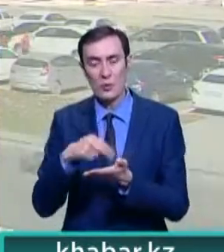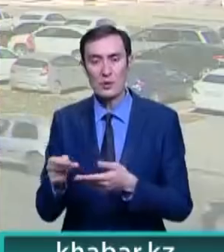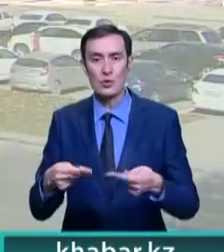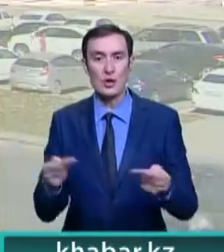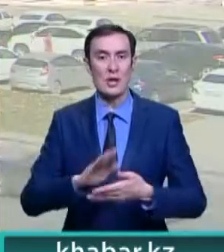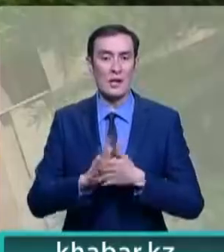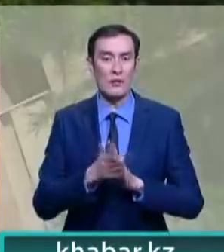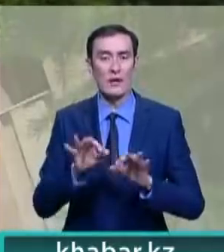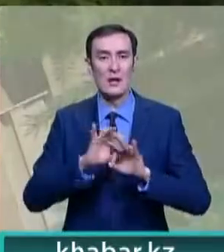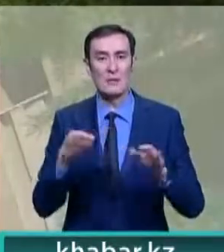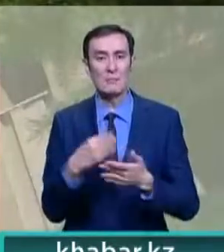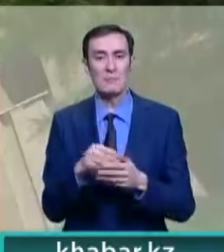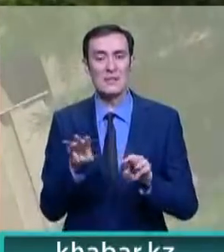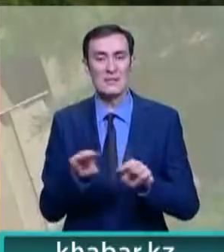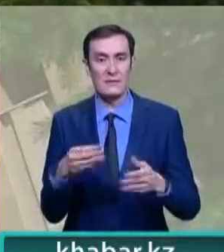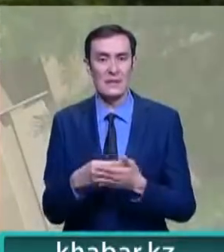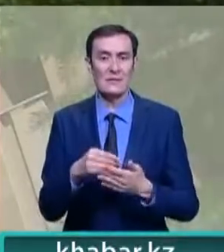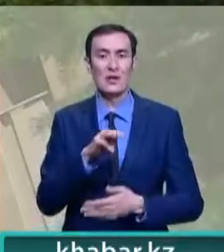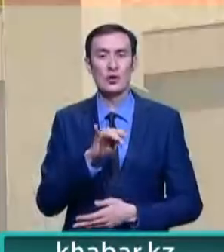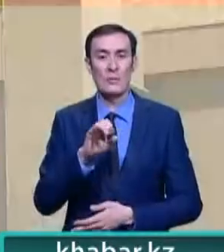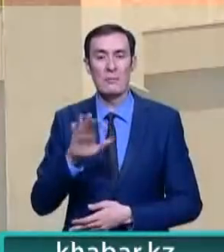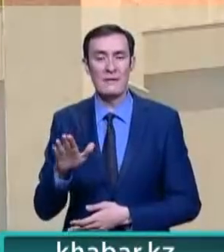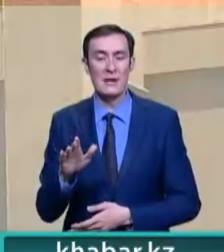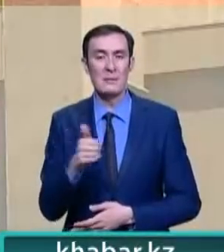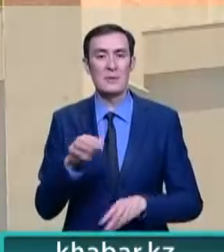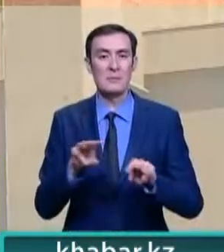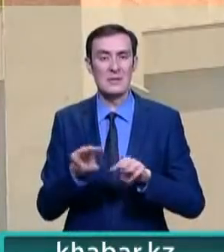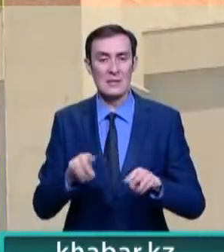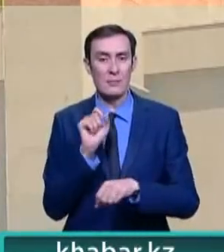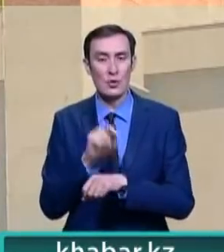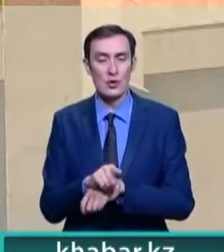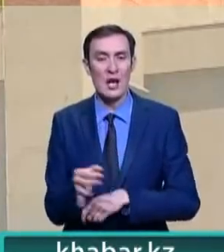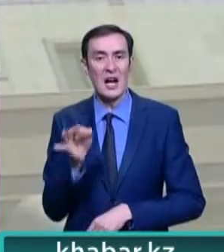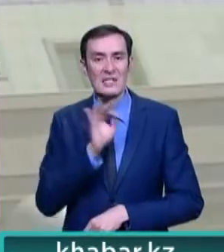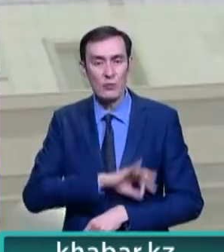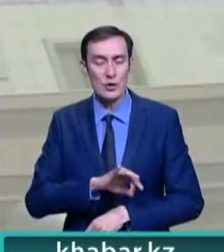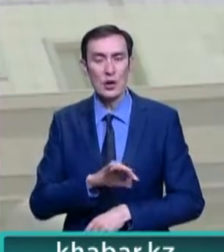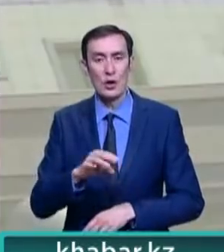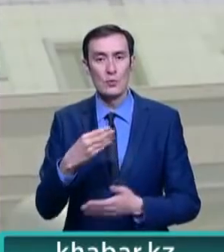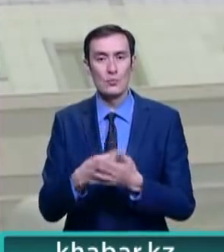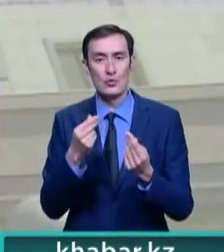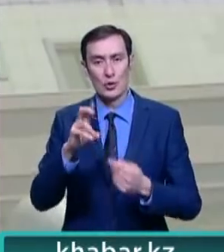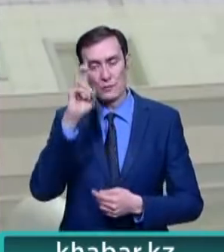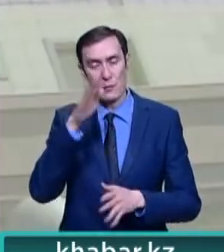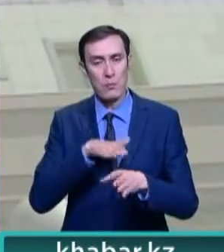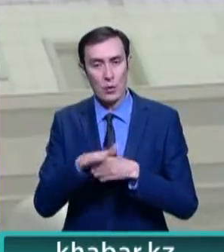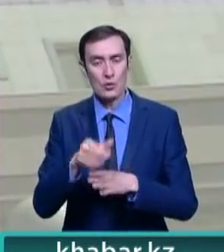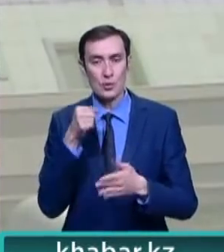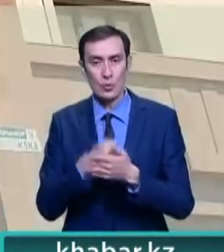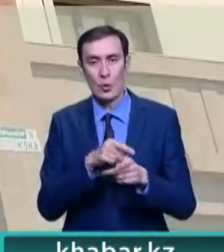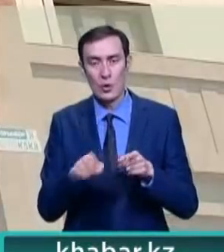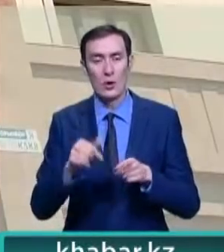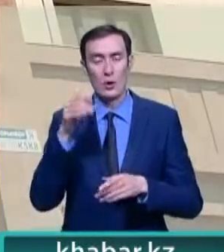договоров отметил министр финансов Ерулан Жамаубаев. Премьер-министр страны поручил освоить бюджетные деньги полностью до конца